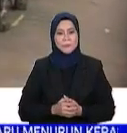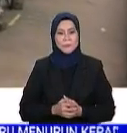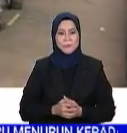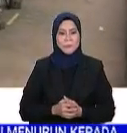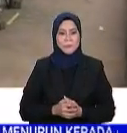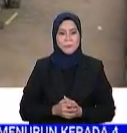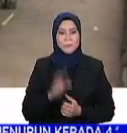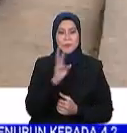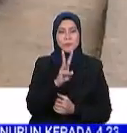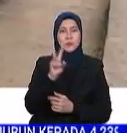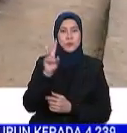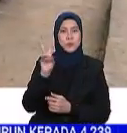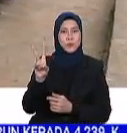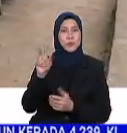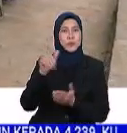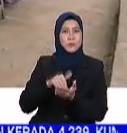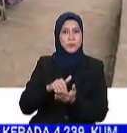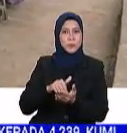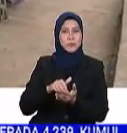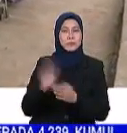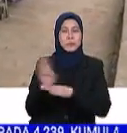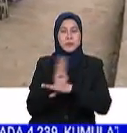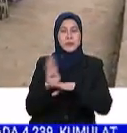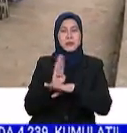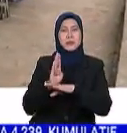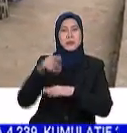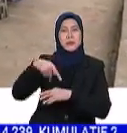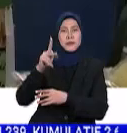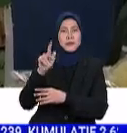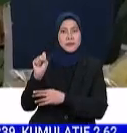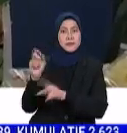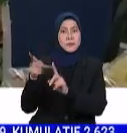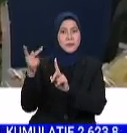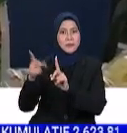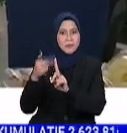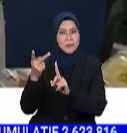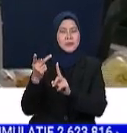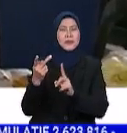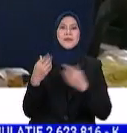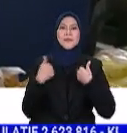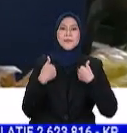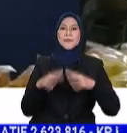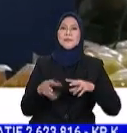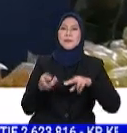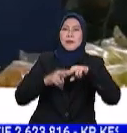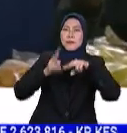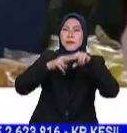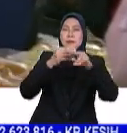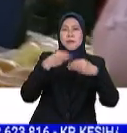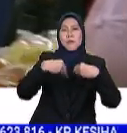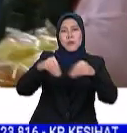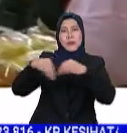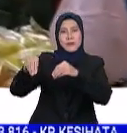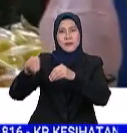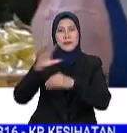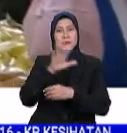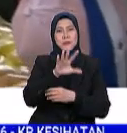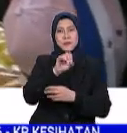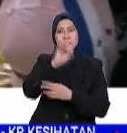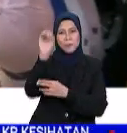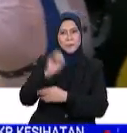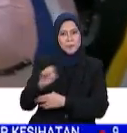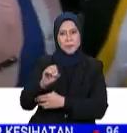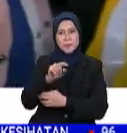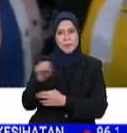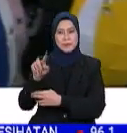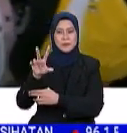Kira-kira 67,000 pengusaha PKS di Pulau Pinang dianggarkan menerima peningkatan jualan antara 50%